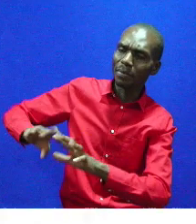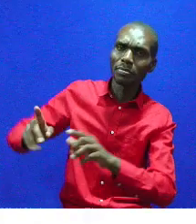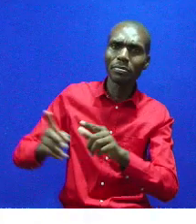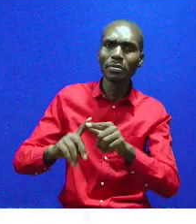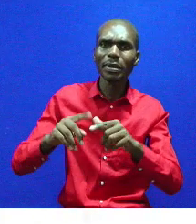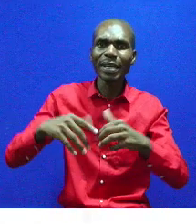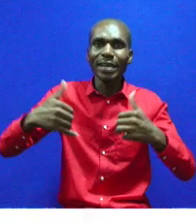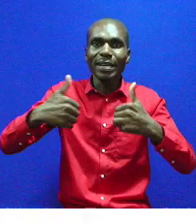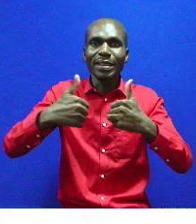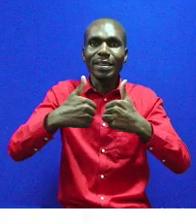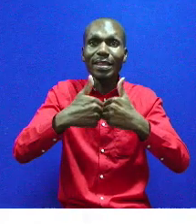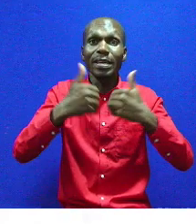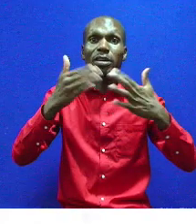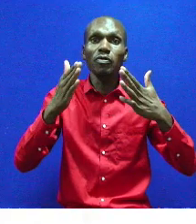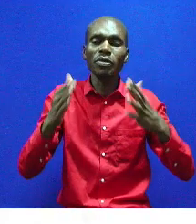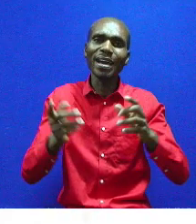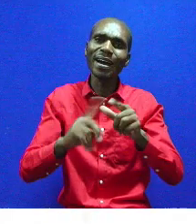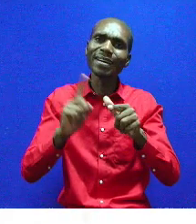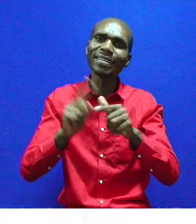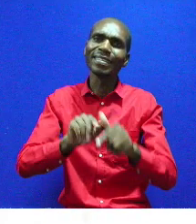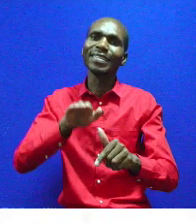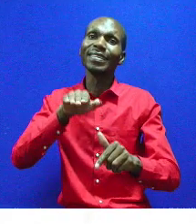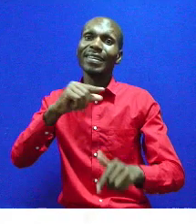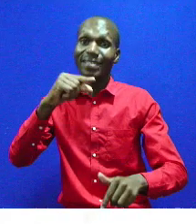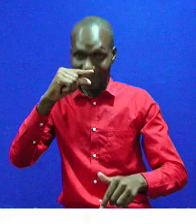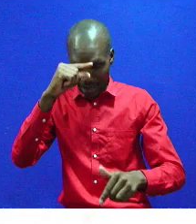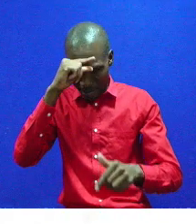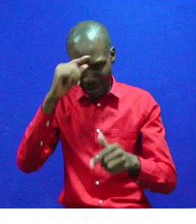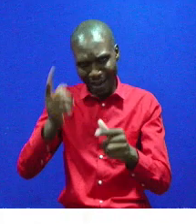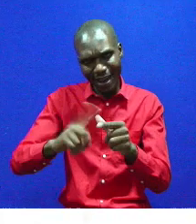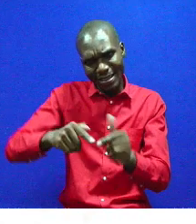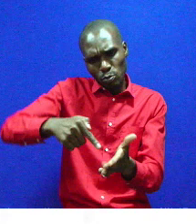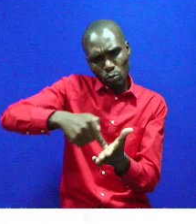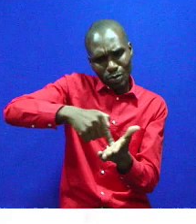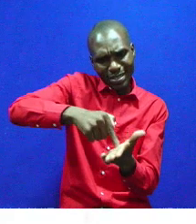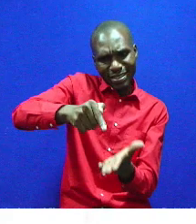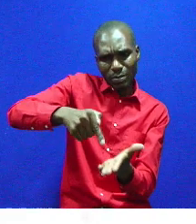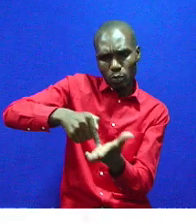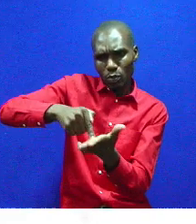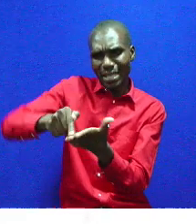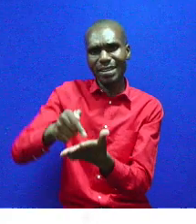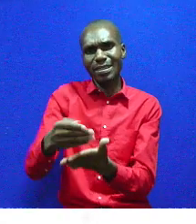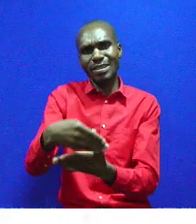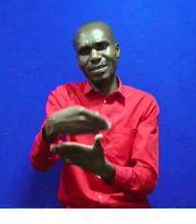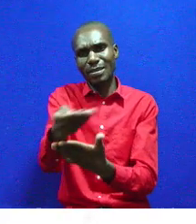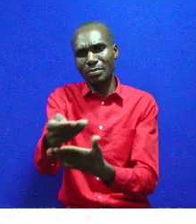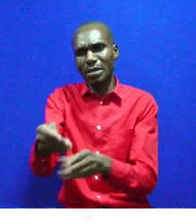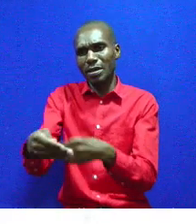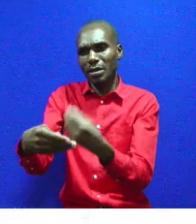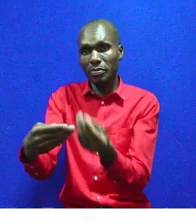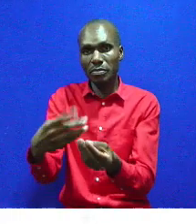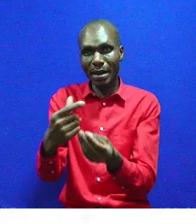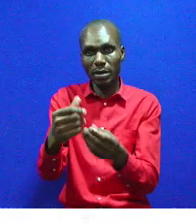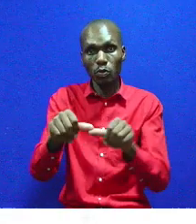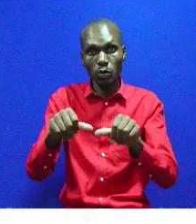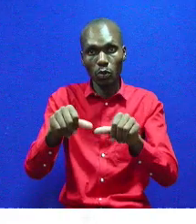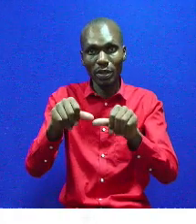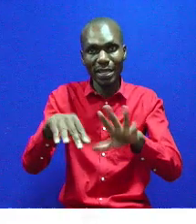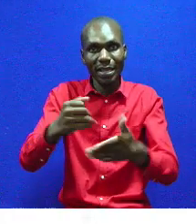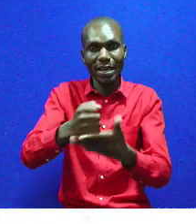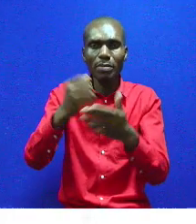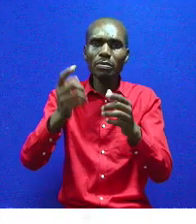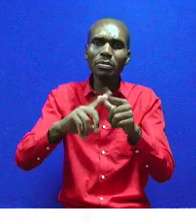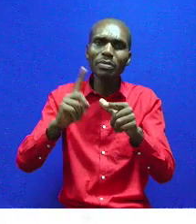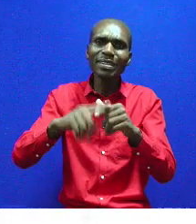abatamibe chisegi baruro kubore uchase serikali kubabuato kira chibese chuchiraba konye ase ukwegendaria anene kubuatikana